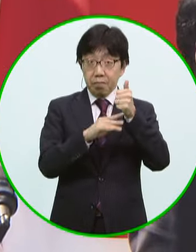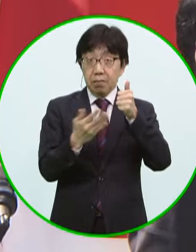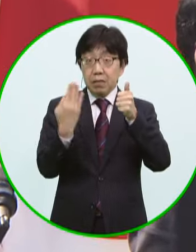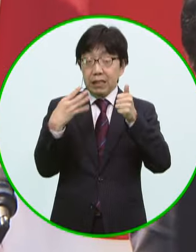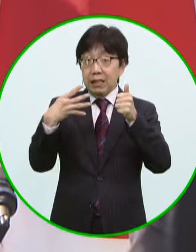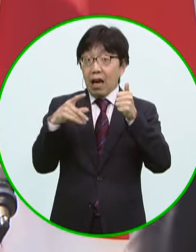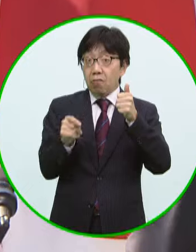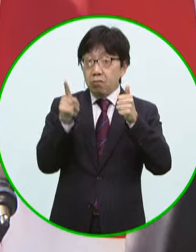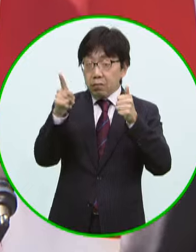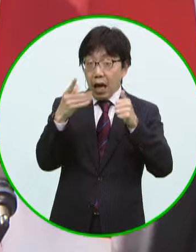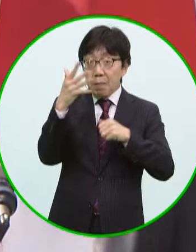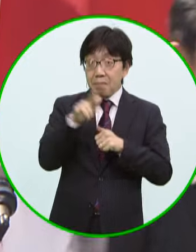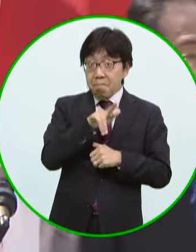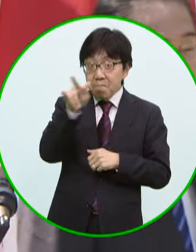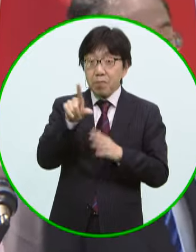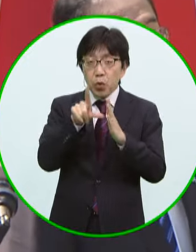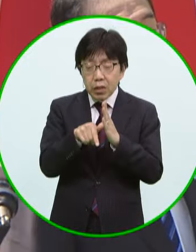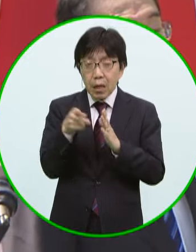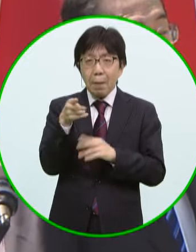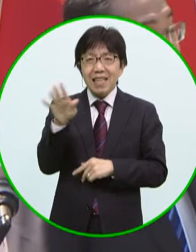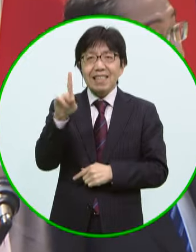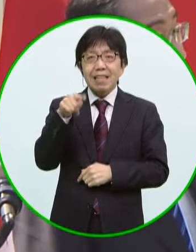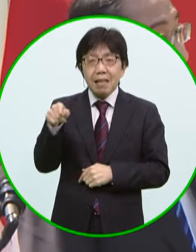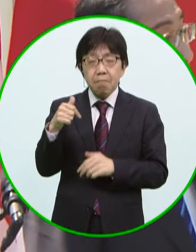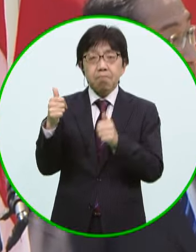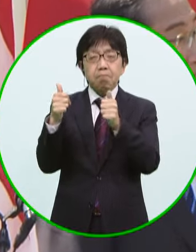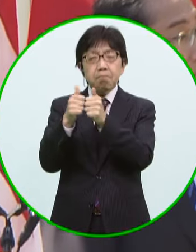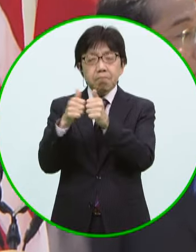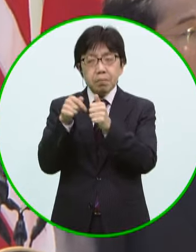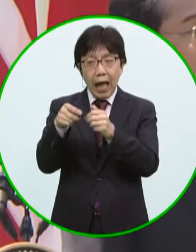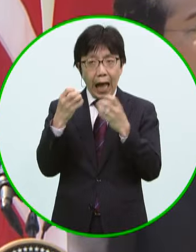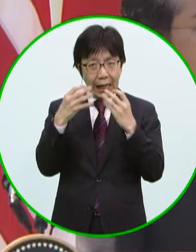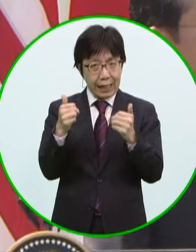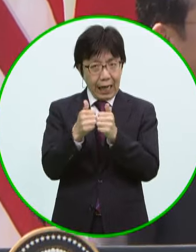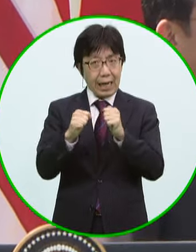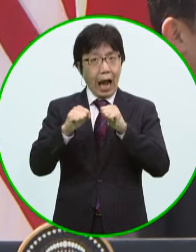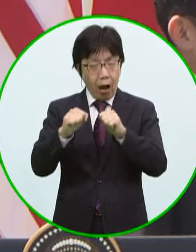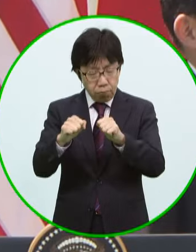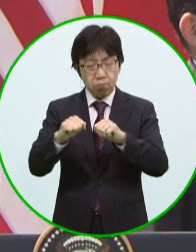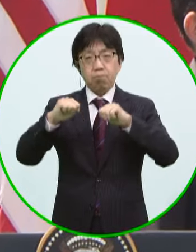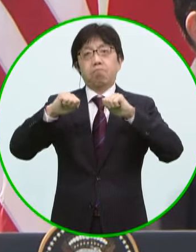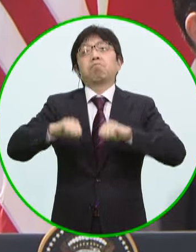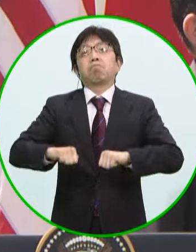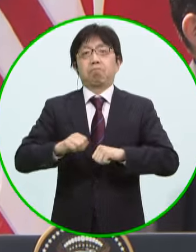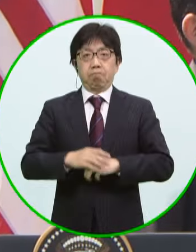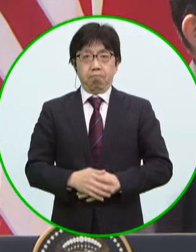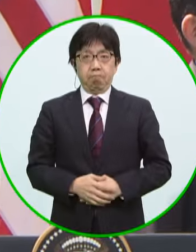メリカを訪問した際にバイデン大統領と新設することで合意していました。